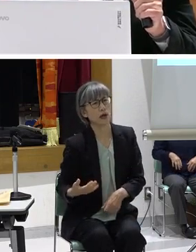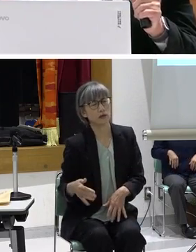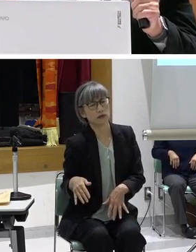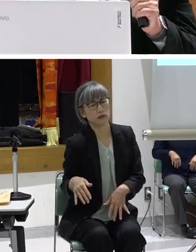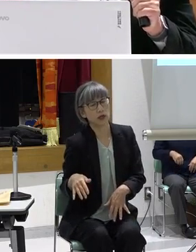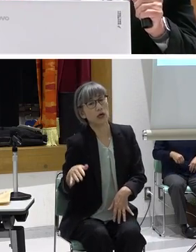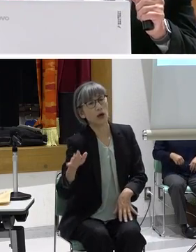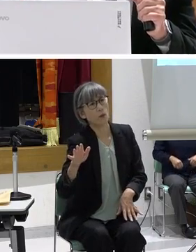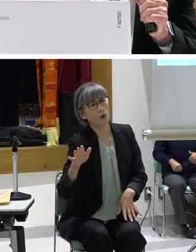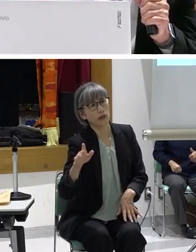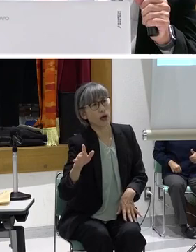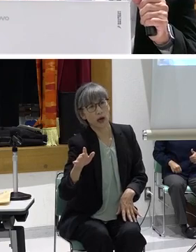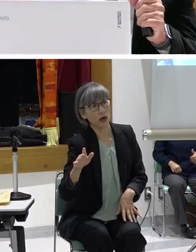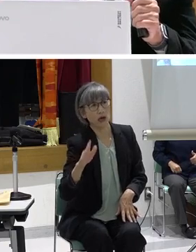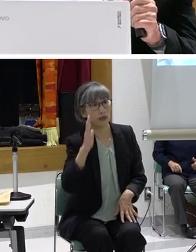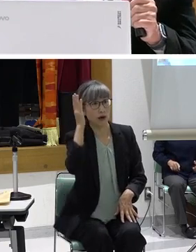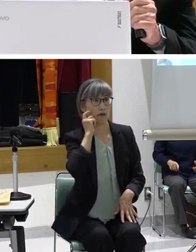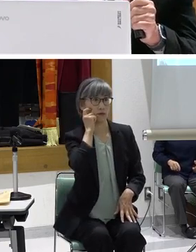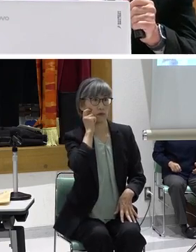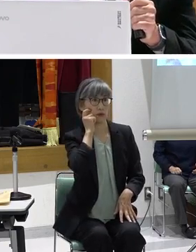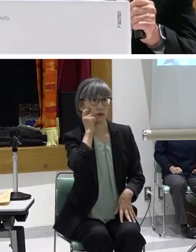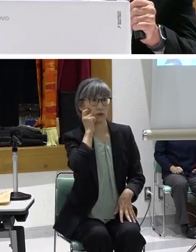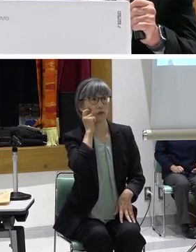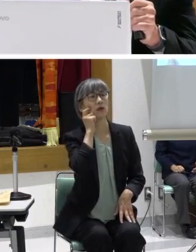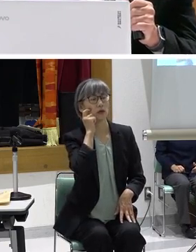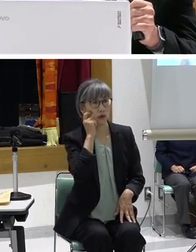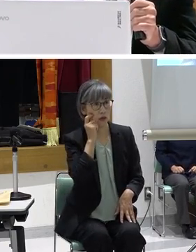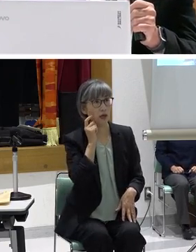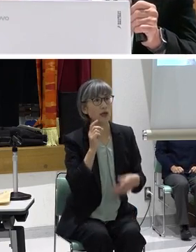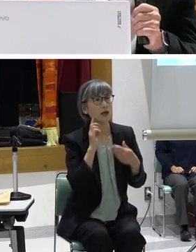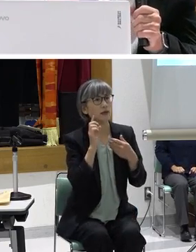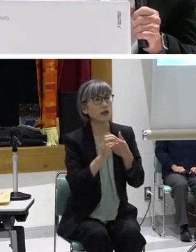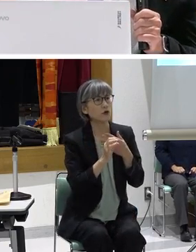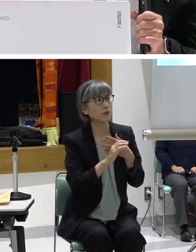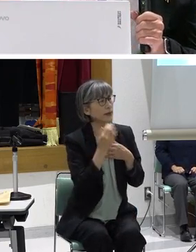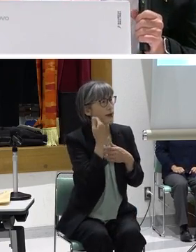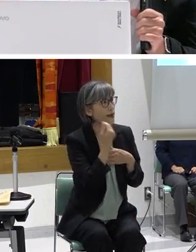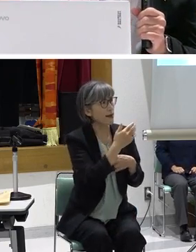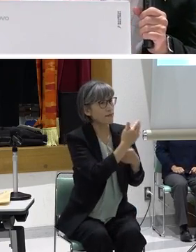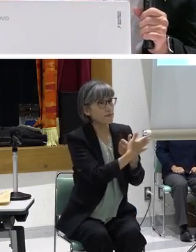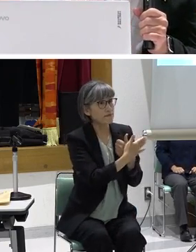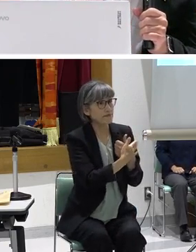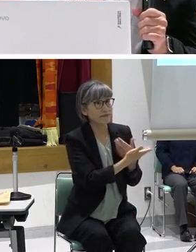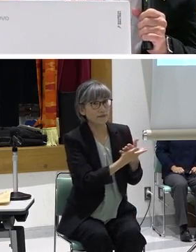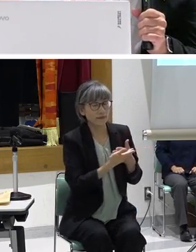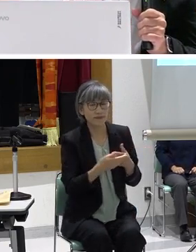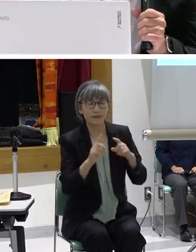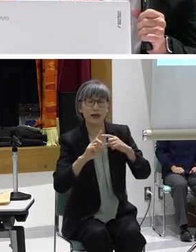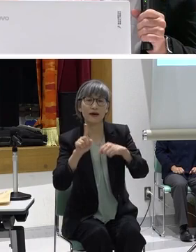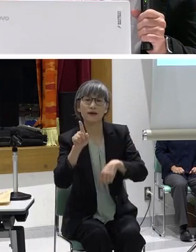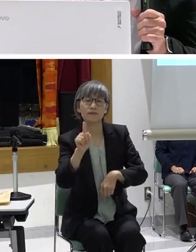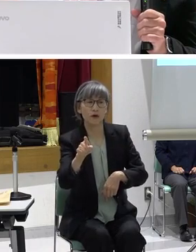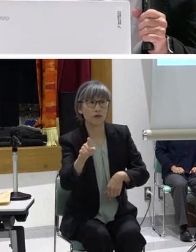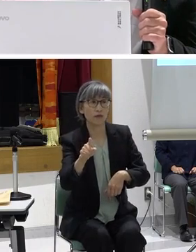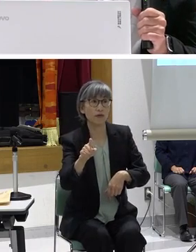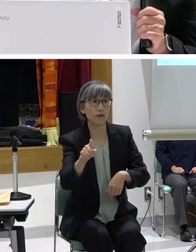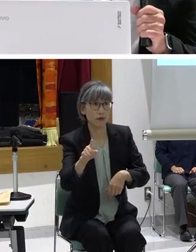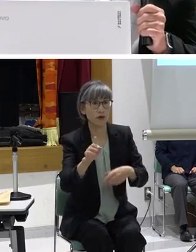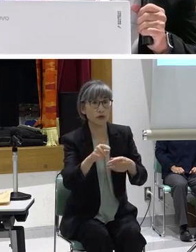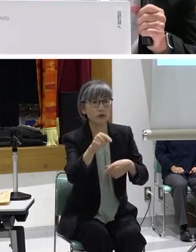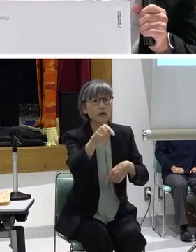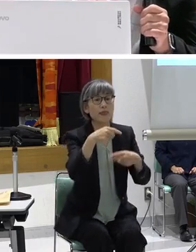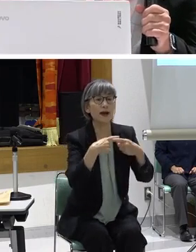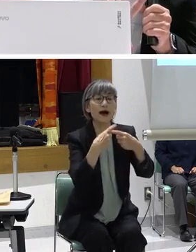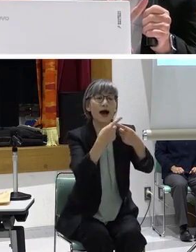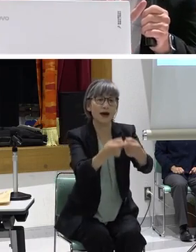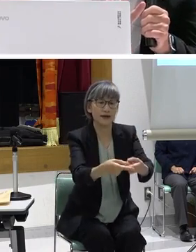ですよ。じゃあ、はい、まあ、例えば通行人の人に押してもらって入れたのはいいけれど、中で押せ